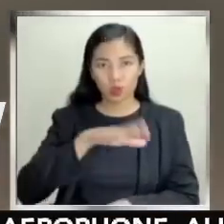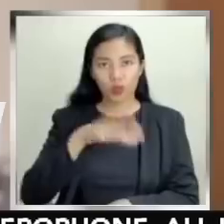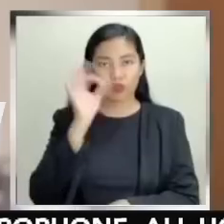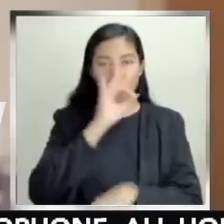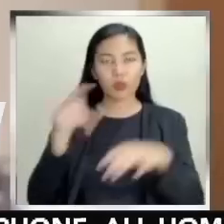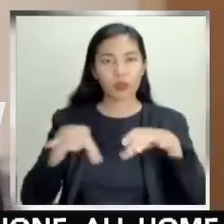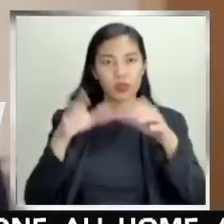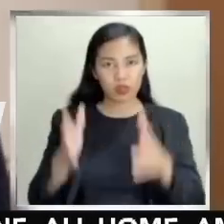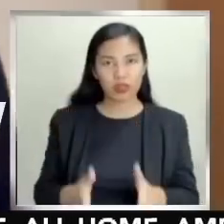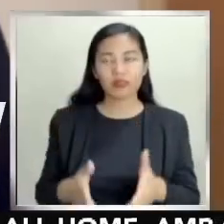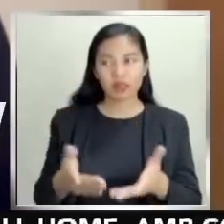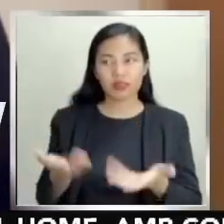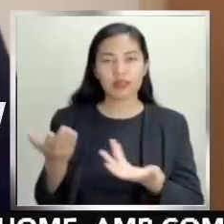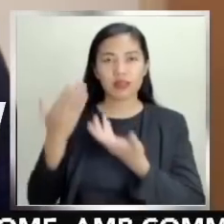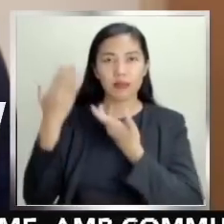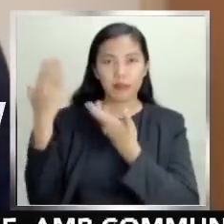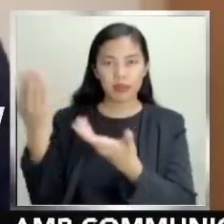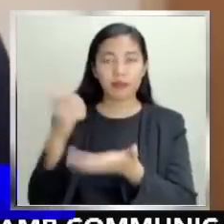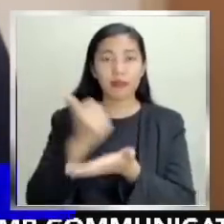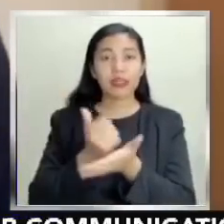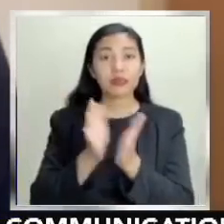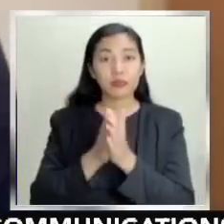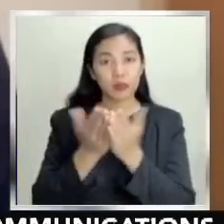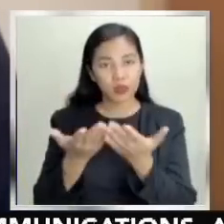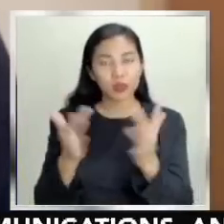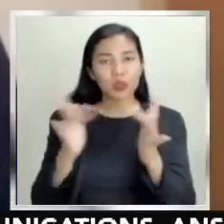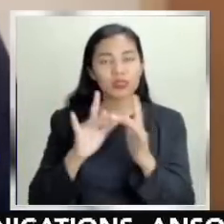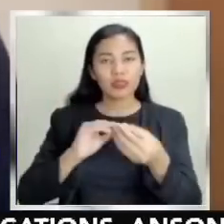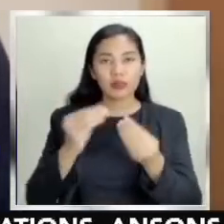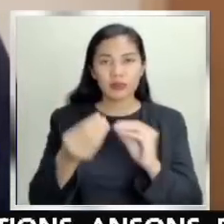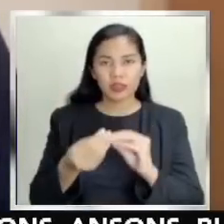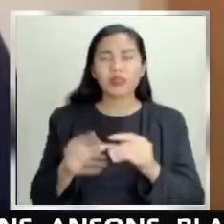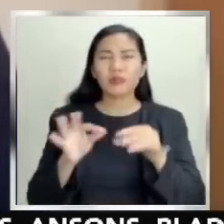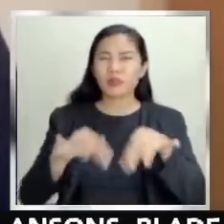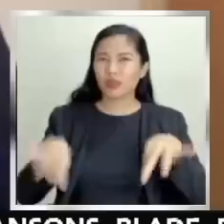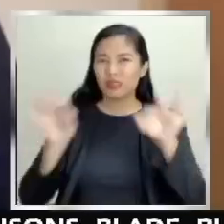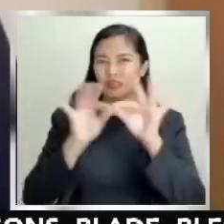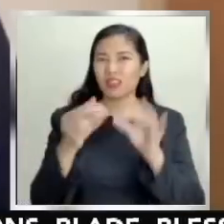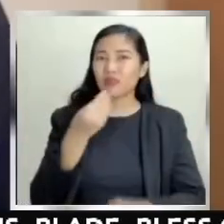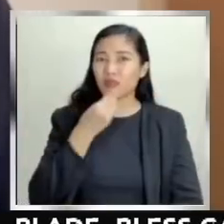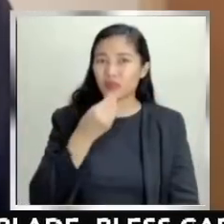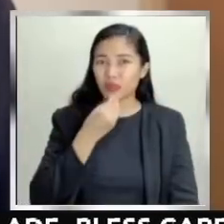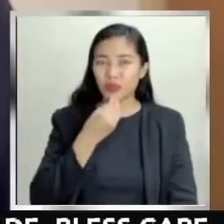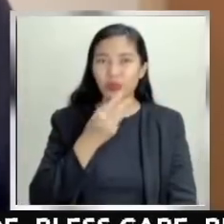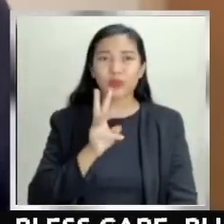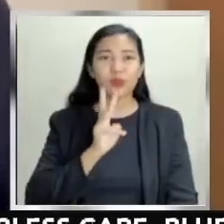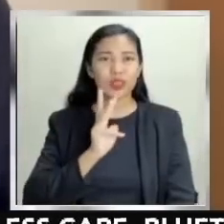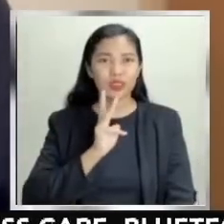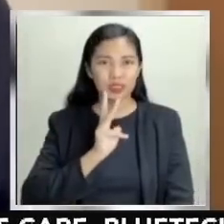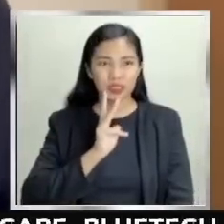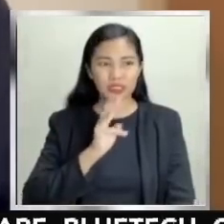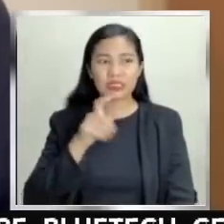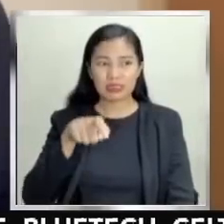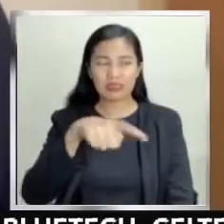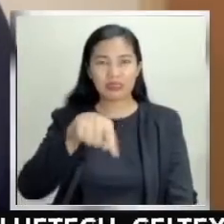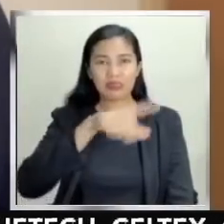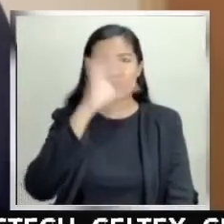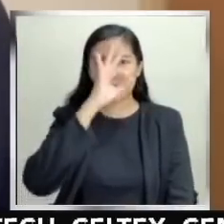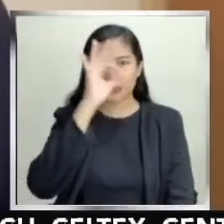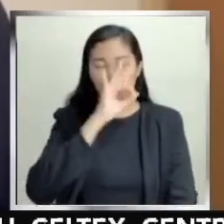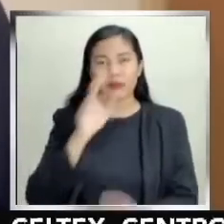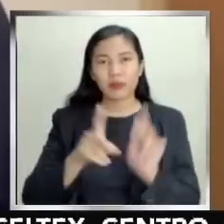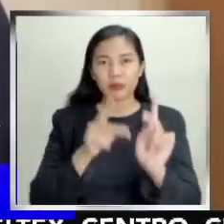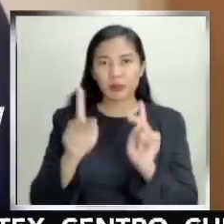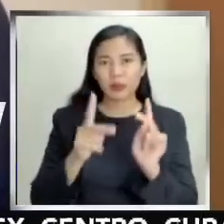numbers. Pagkain at tubig ang pangunahing umanong pangangailangan ng mga Pinoy na naiipit ngayon sa bakbakan sa Sudan. Sa ngayon,